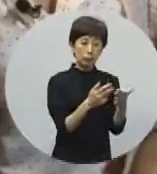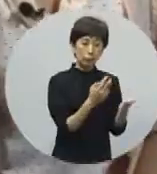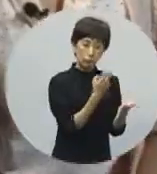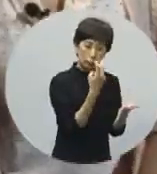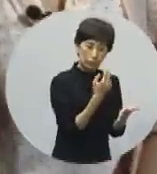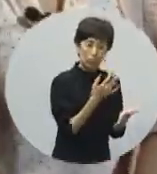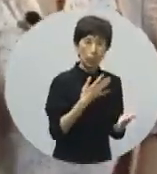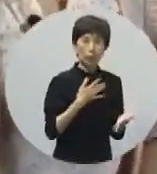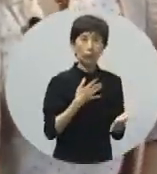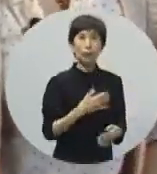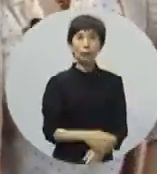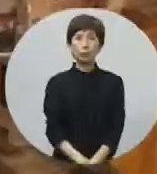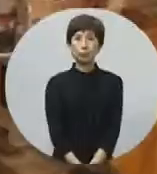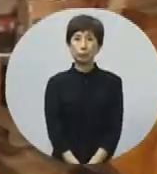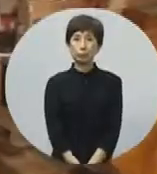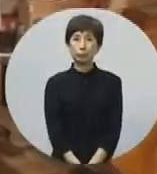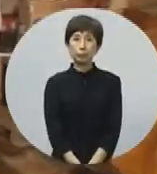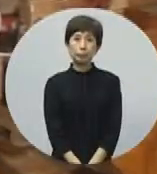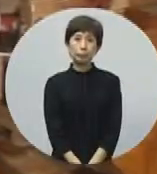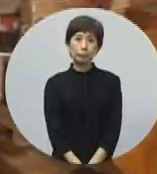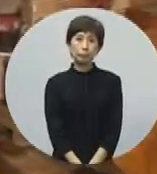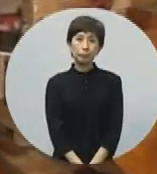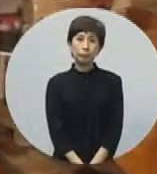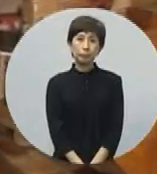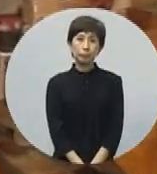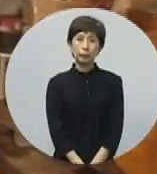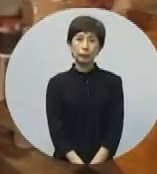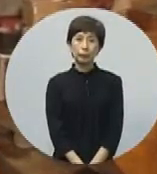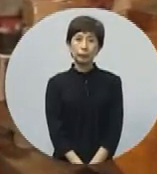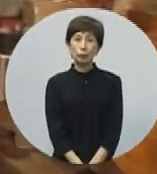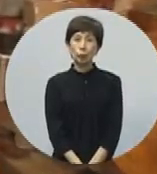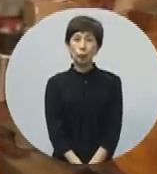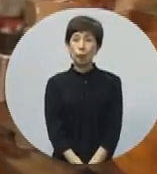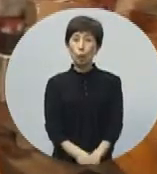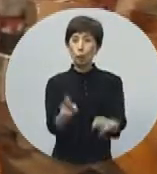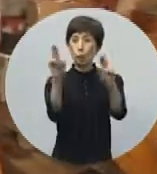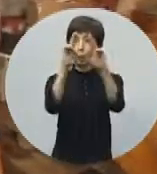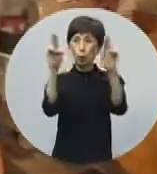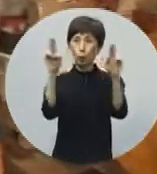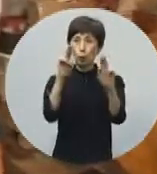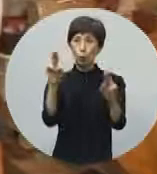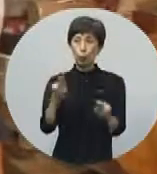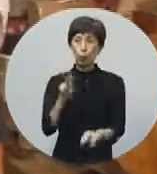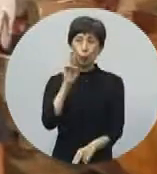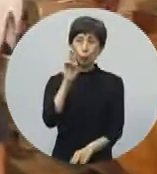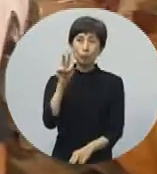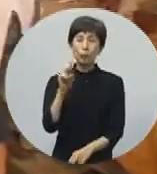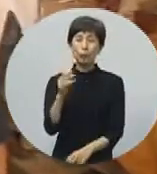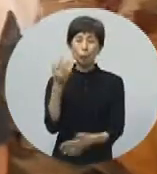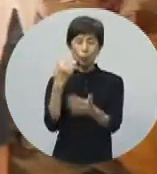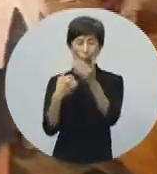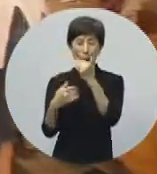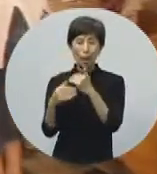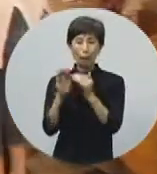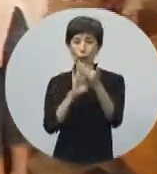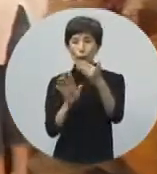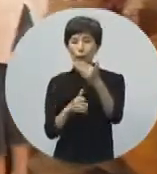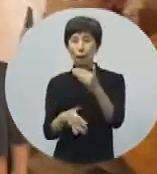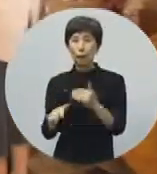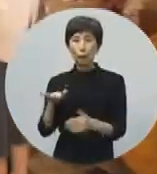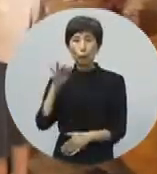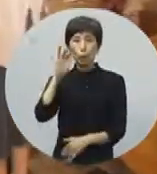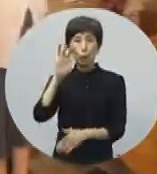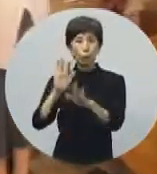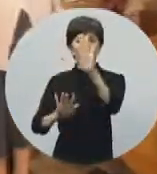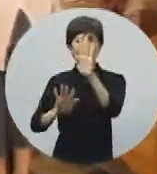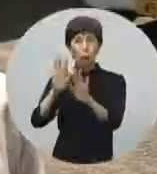分かるものです。 このような蔵を見ていると当時の藤沢の様子を垣間見ることができます